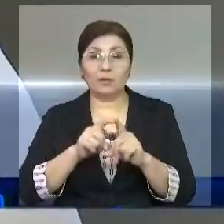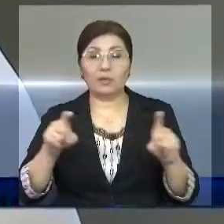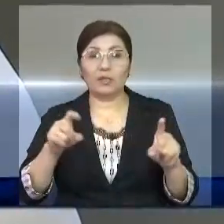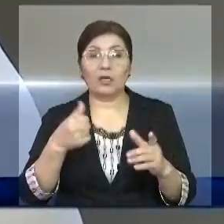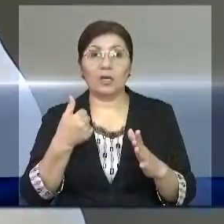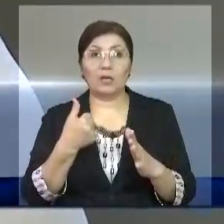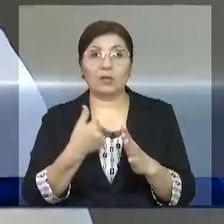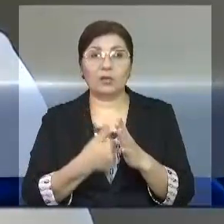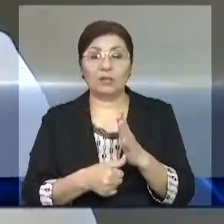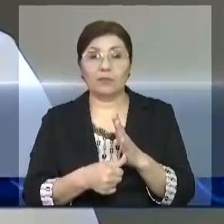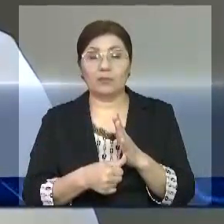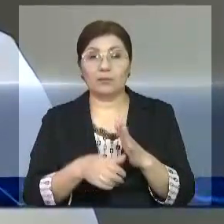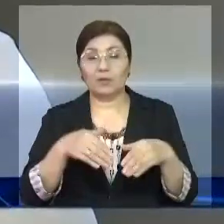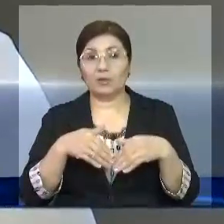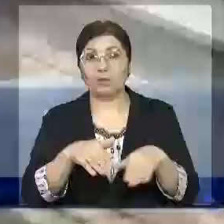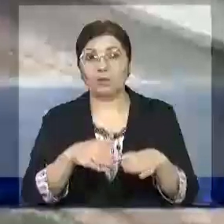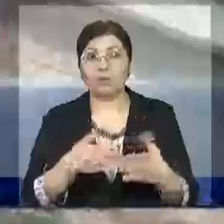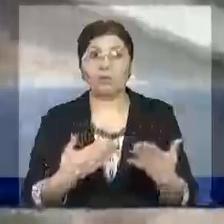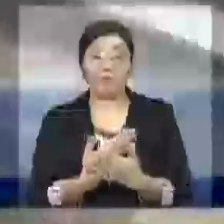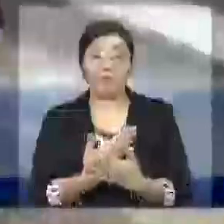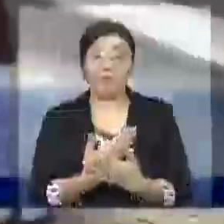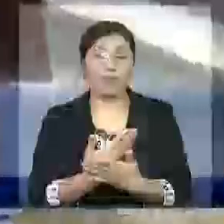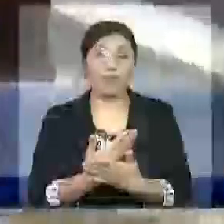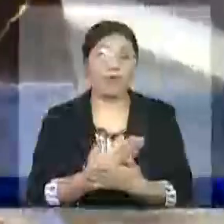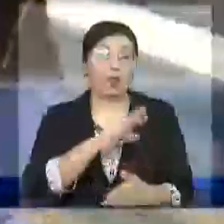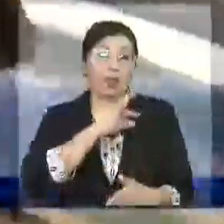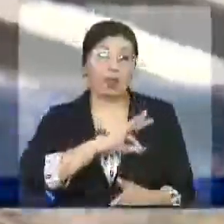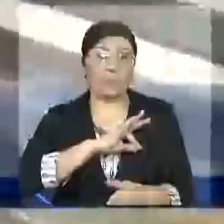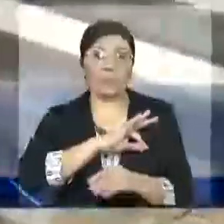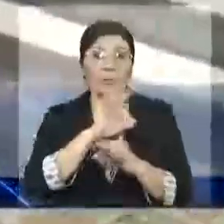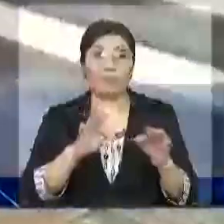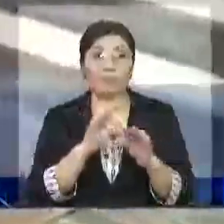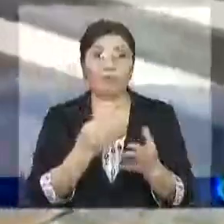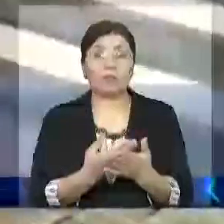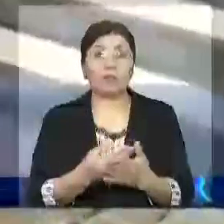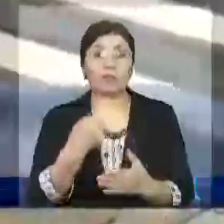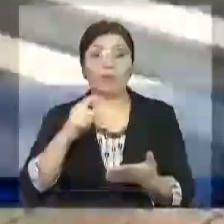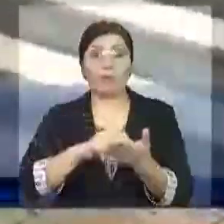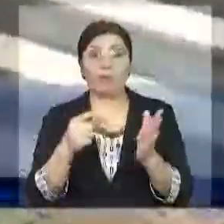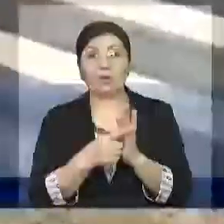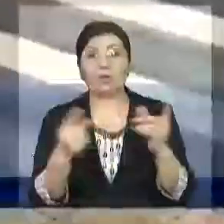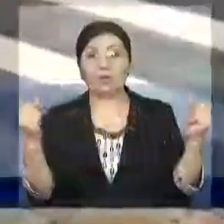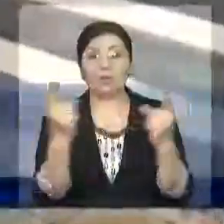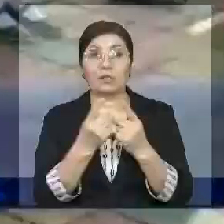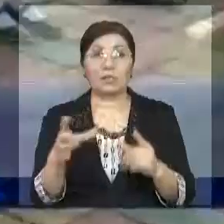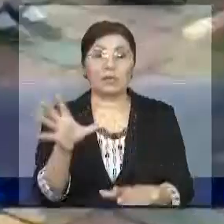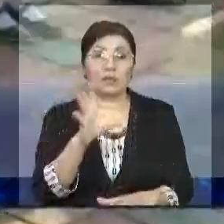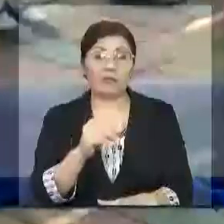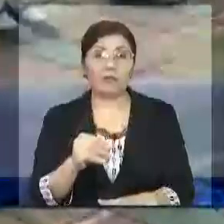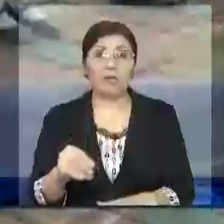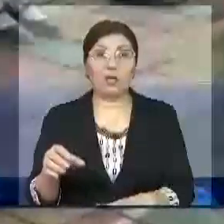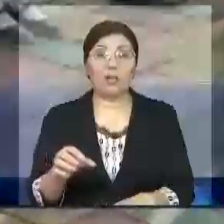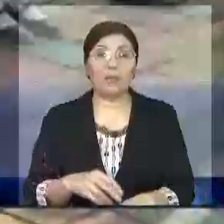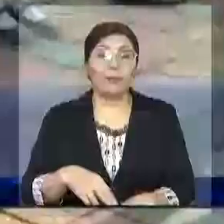и 78-я будет решен за счет введенных новых проектов. С 1 апреля по 30 августа прием в первый класс идет во всех образовательных организациях